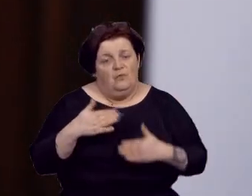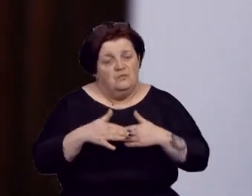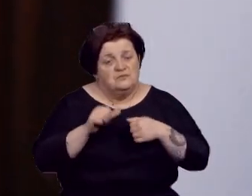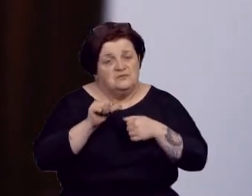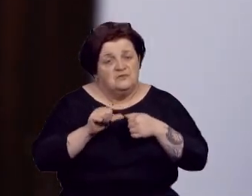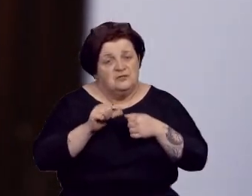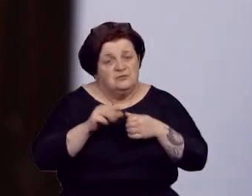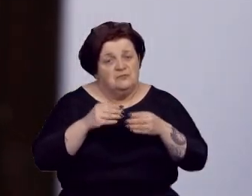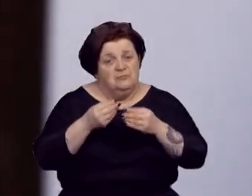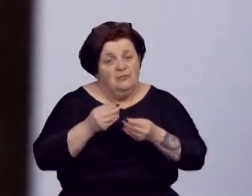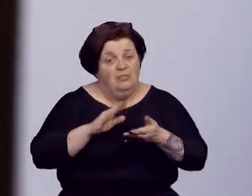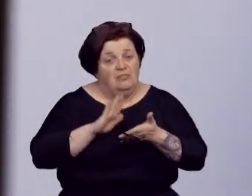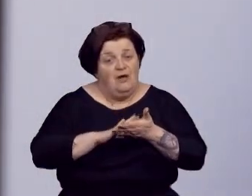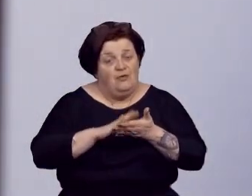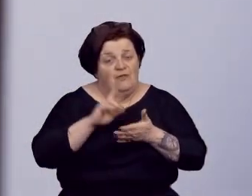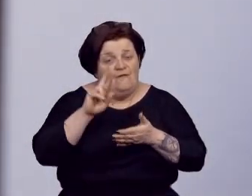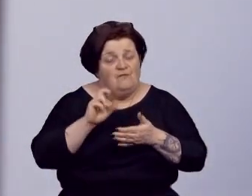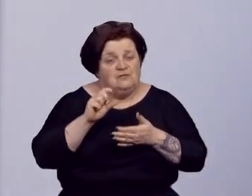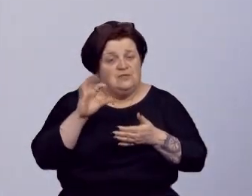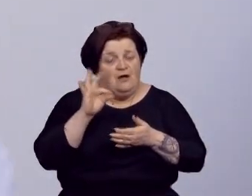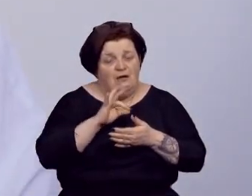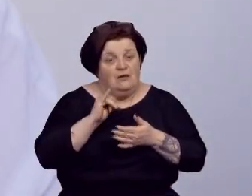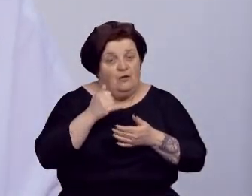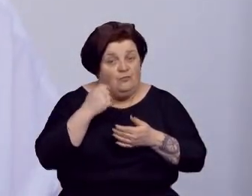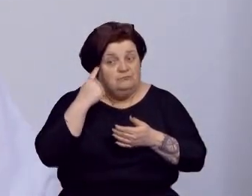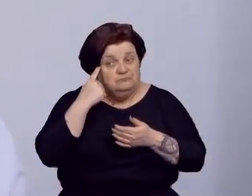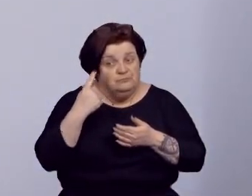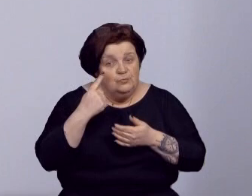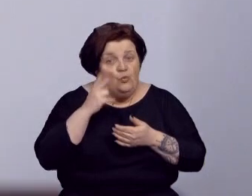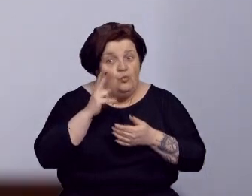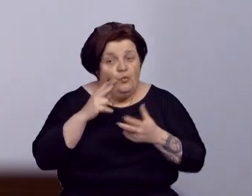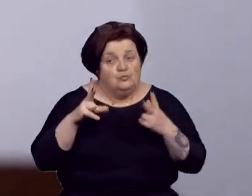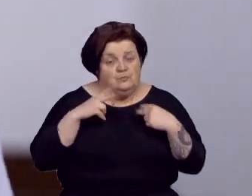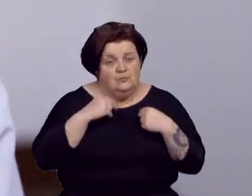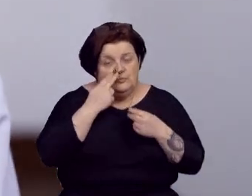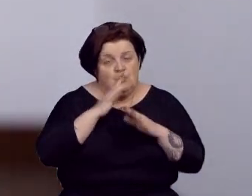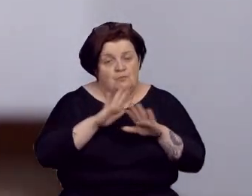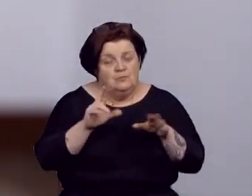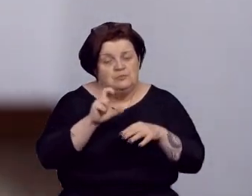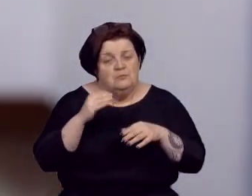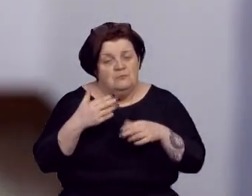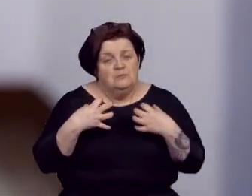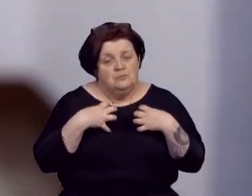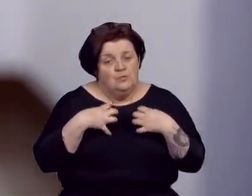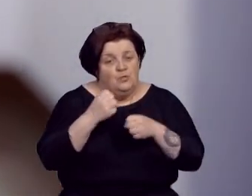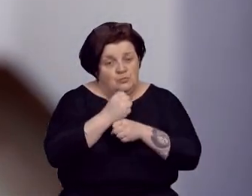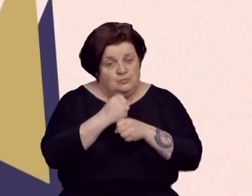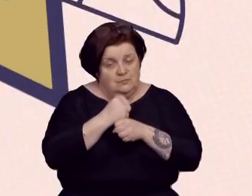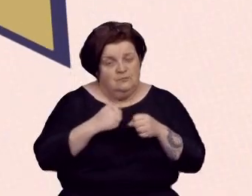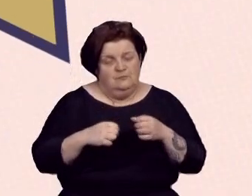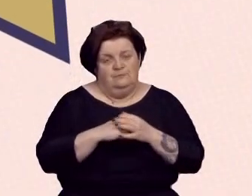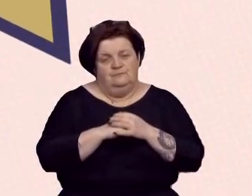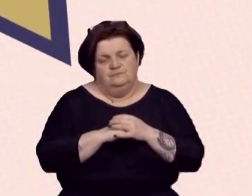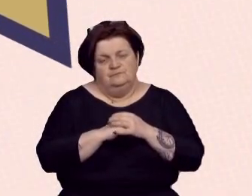Pod koniec stycznia wręczono kolejną nagrodę Flisaka, jednak zanim dowiecie się, do kogo trafiła statuetka, zobaczcie, czym jeszcze żyje Grudziądz.